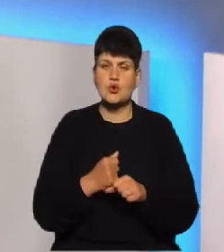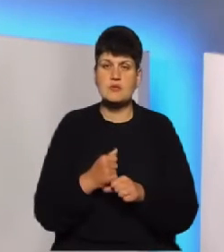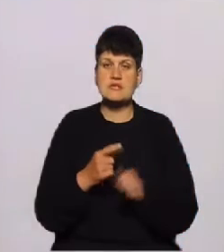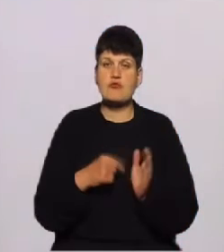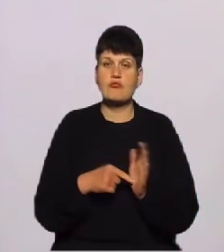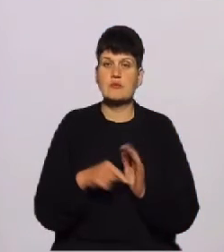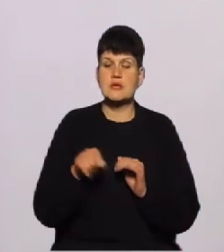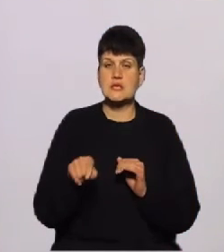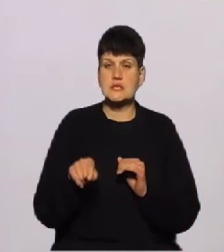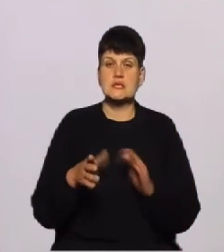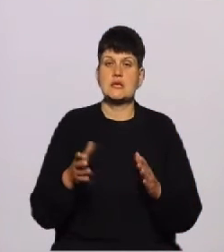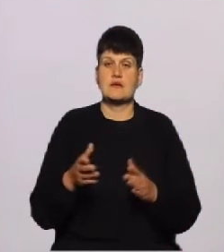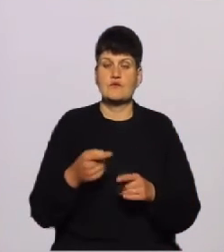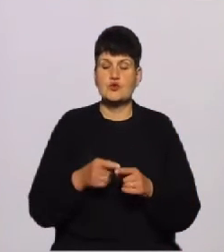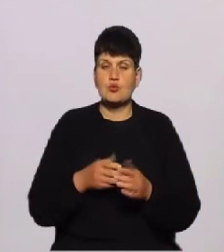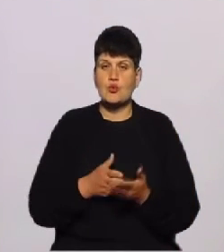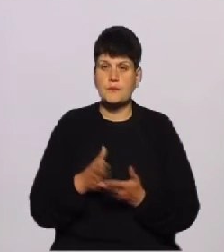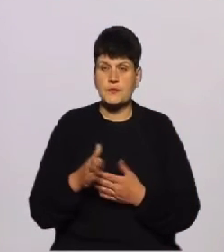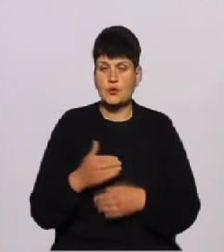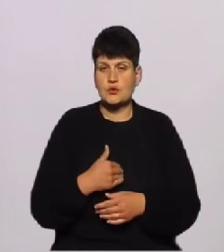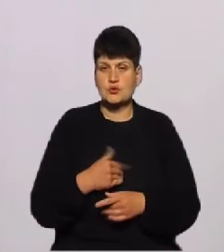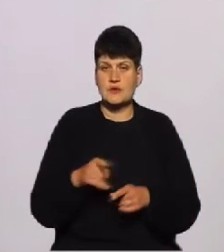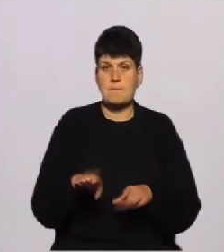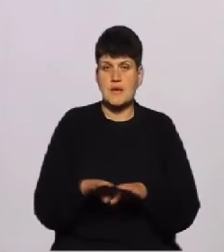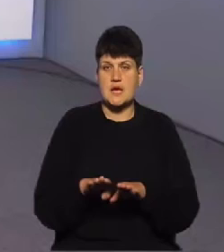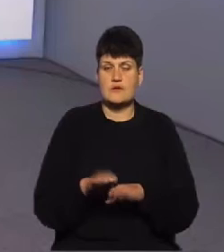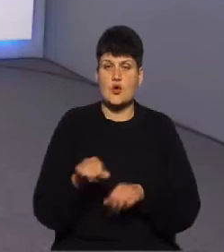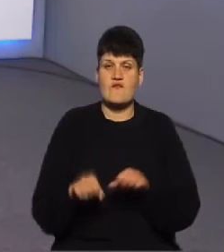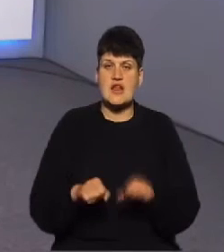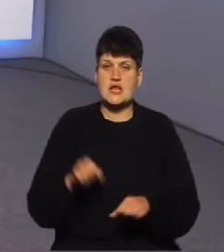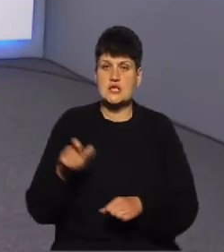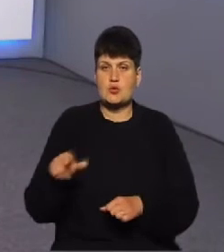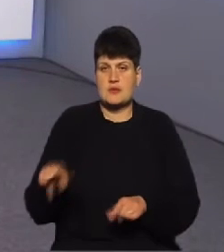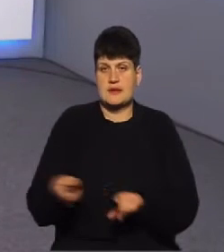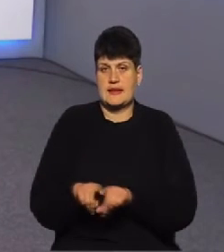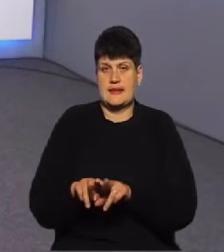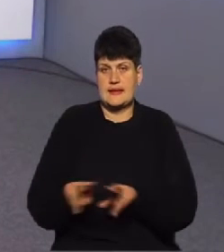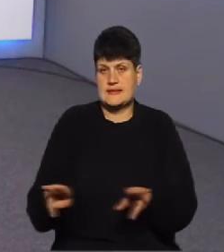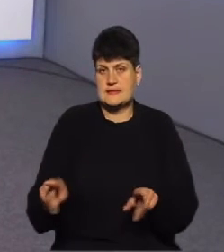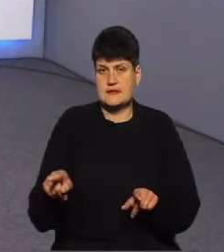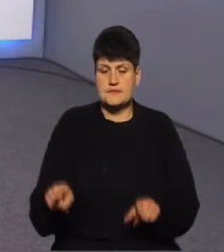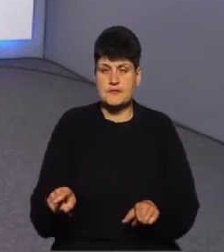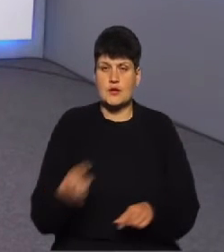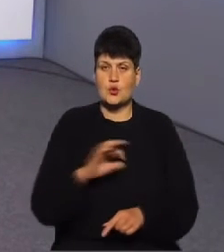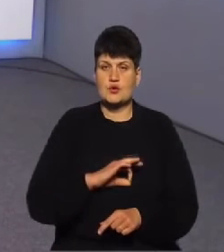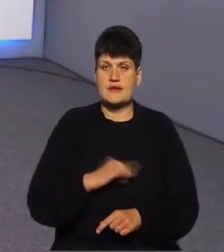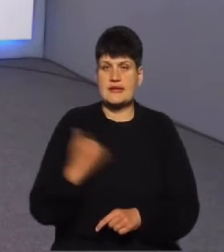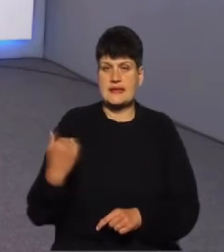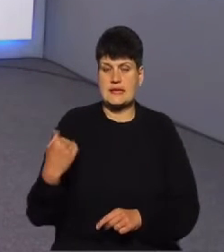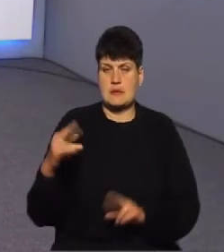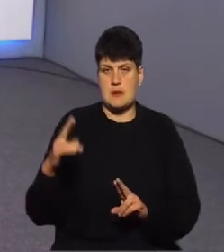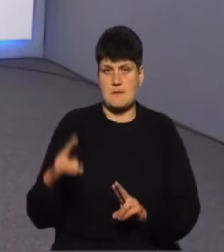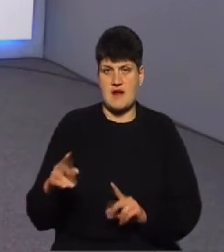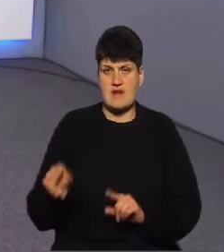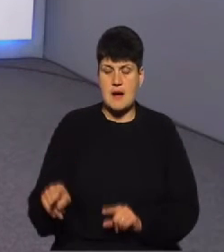І хотілося б, щоб вони, напевно, скоріше прирівнювалися до велосипедистів і користувалися їхніми правами. Але, знову ж